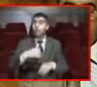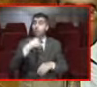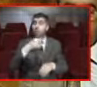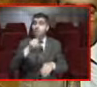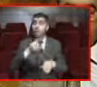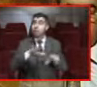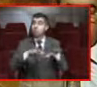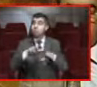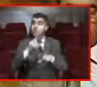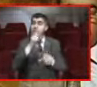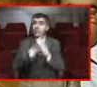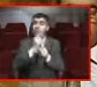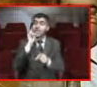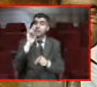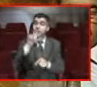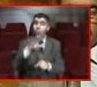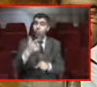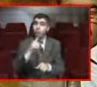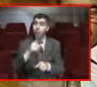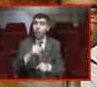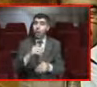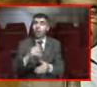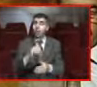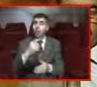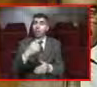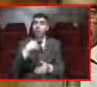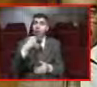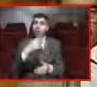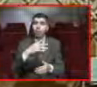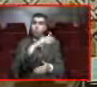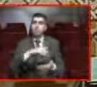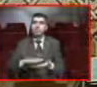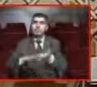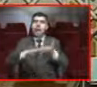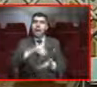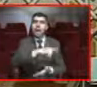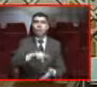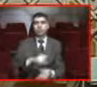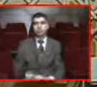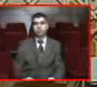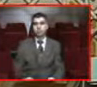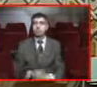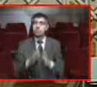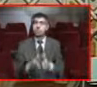من الوفاء لما قدمه هؤلاء؟ وشكرا. جواب السيد الوزير.